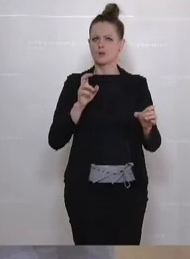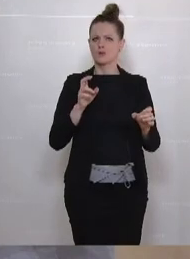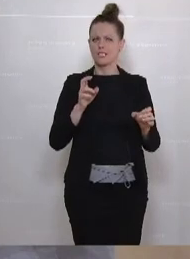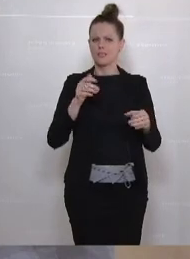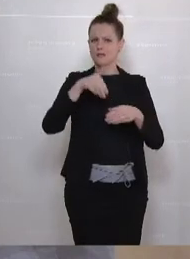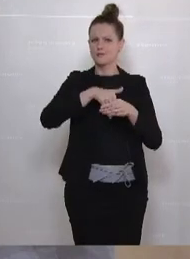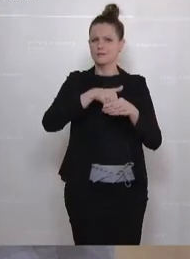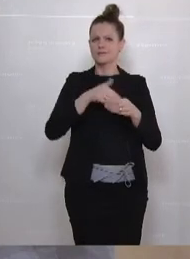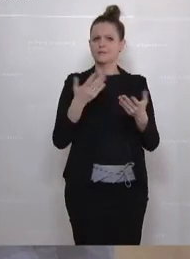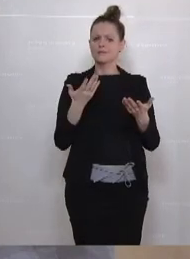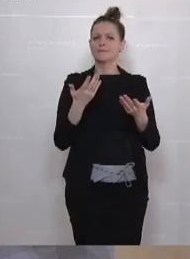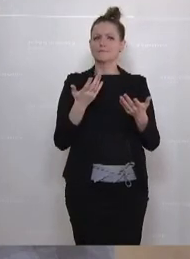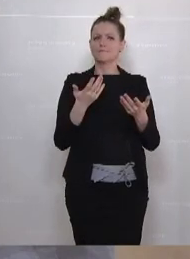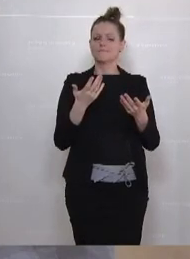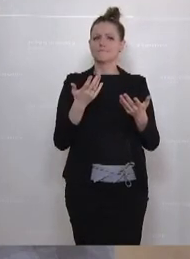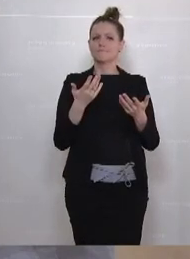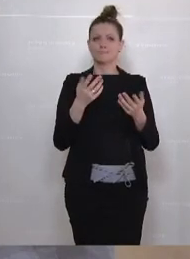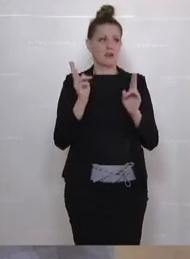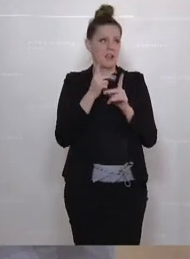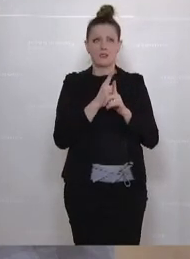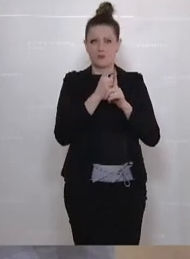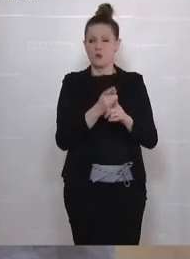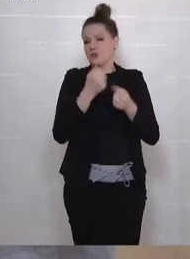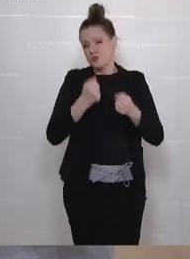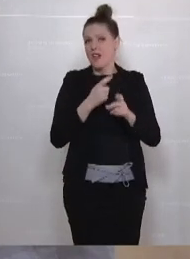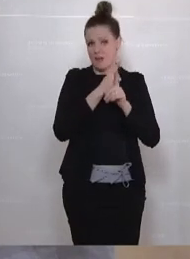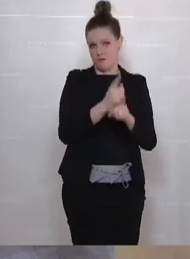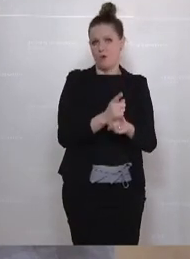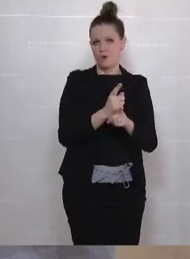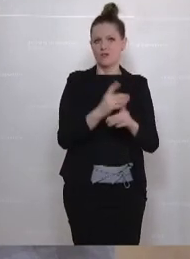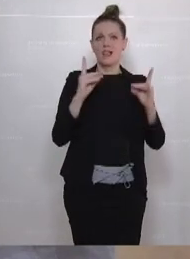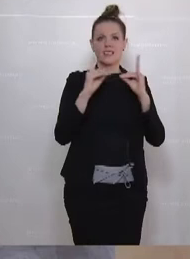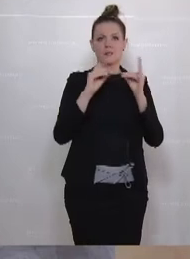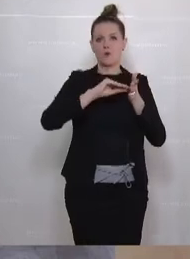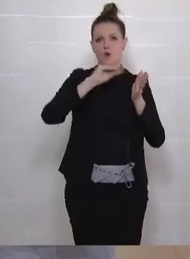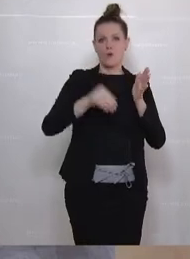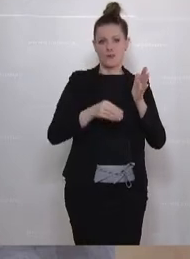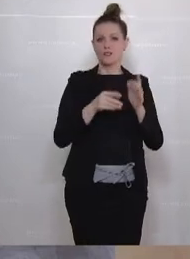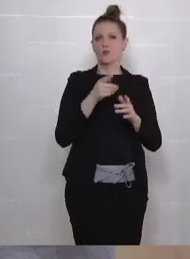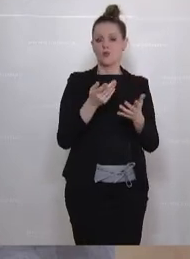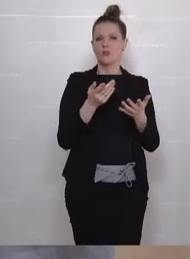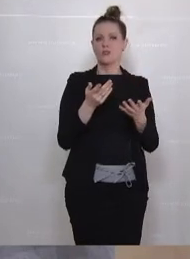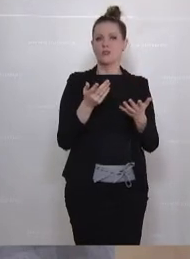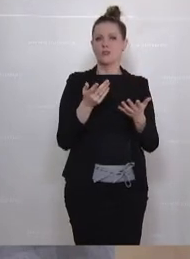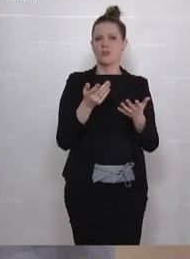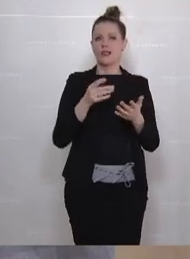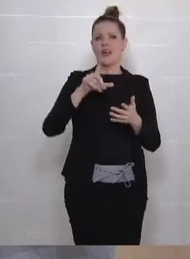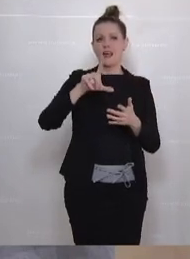eine ist, die schwer nachvollziehbar ist, nämlich, dass die Istanbul-Konvention von